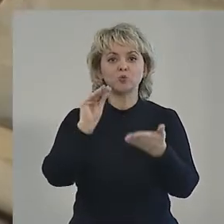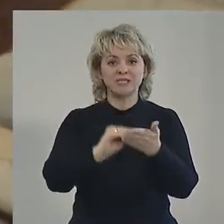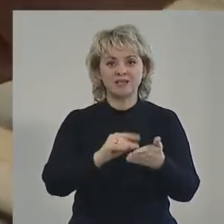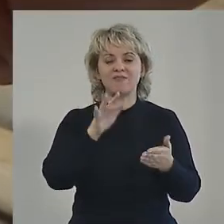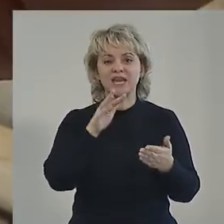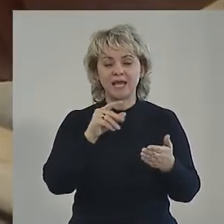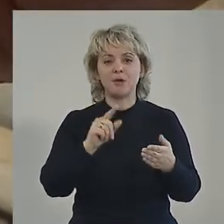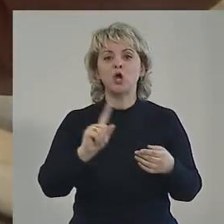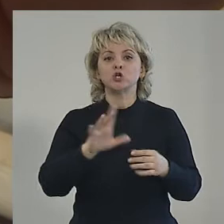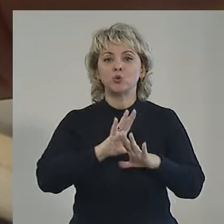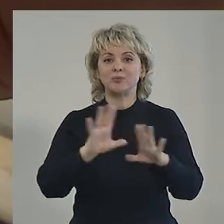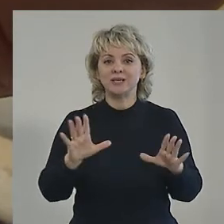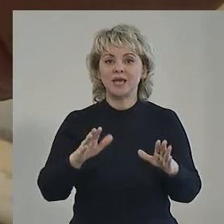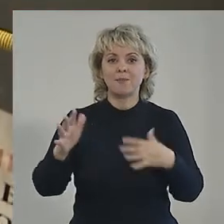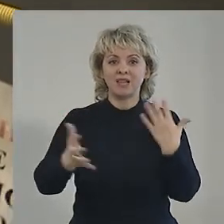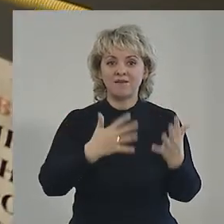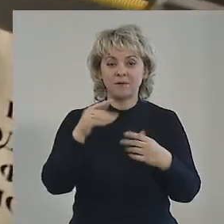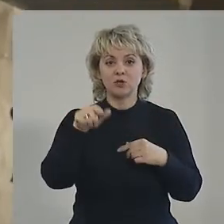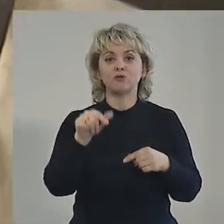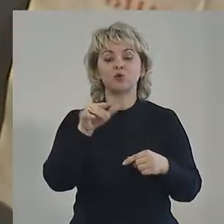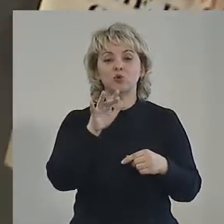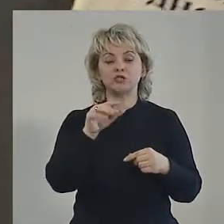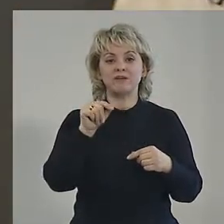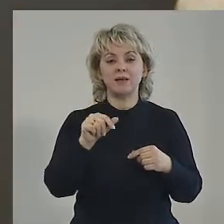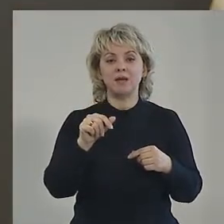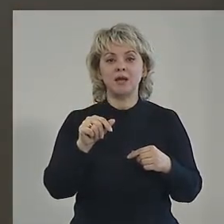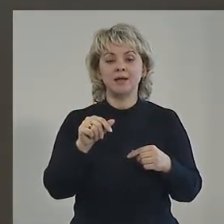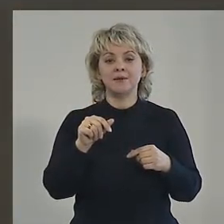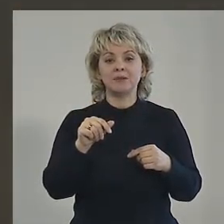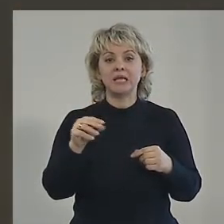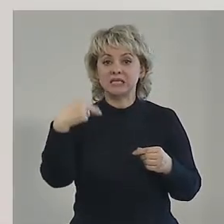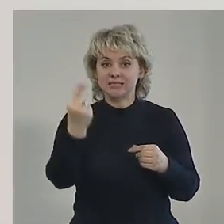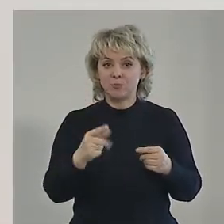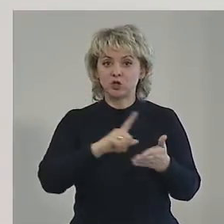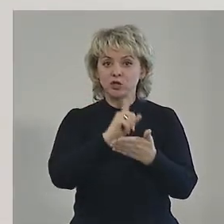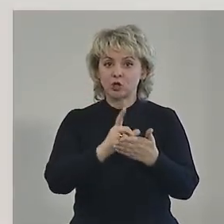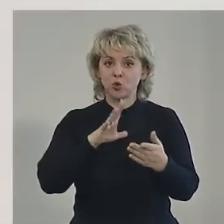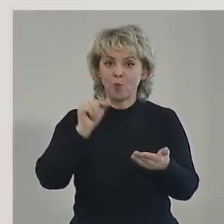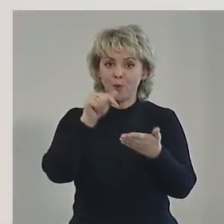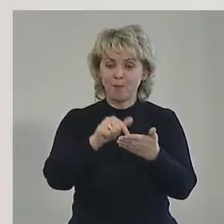установить время, чтобы не было сквозняки. И тоже